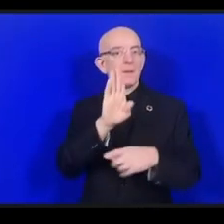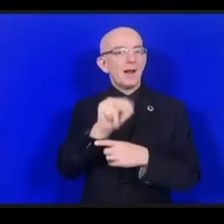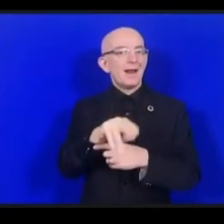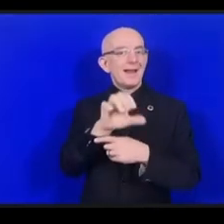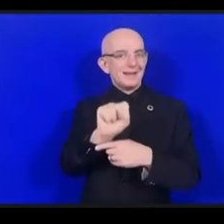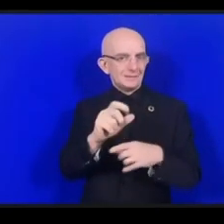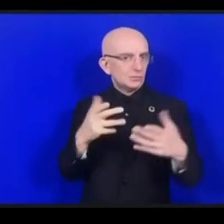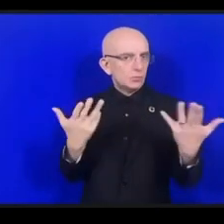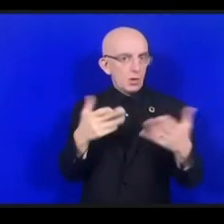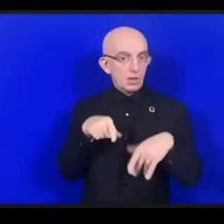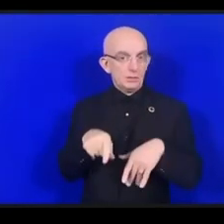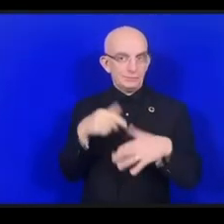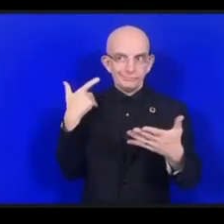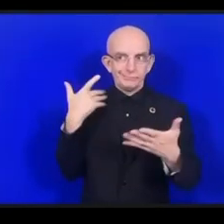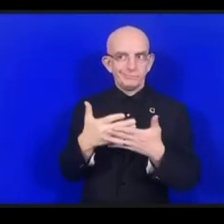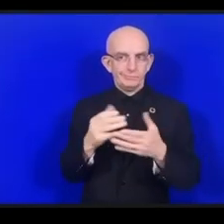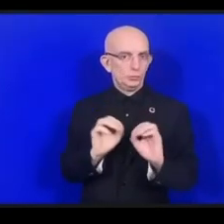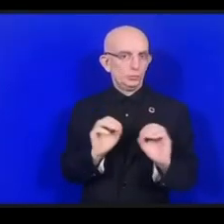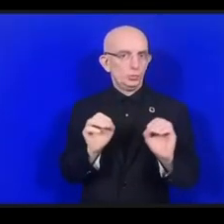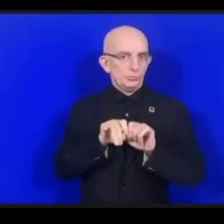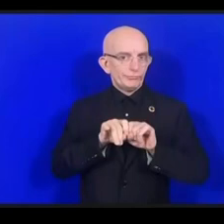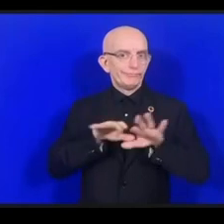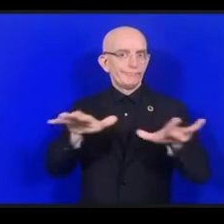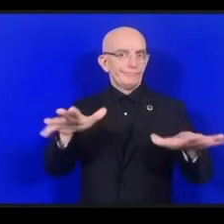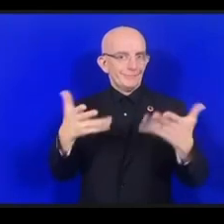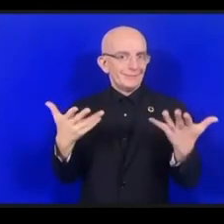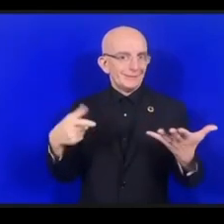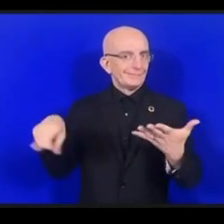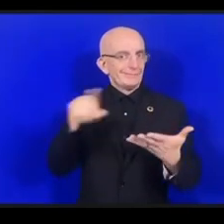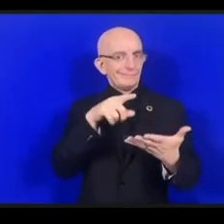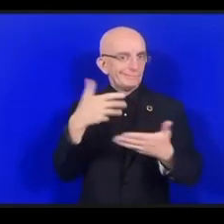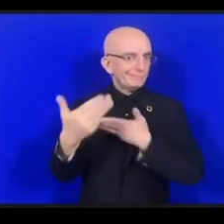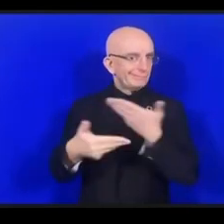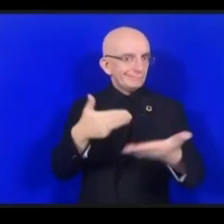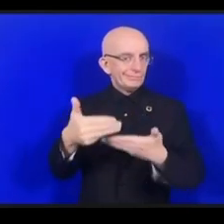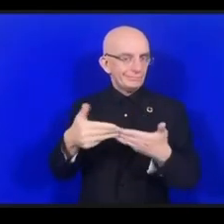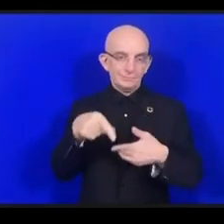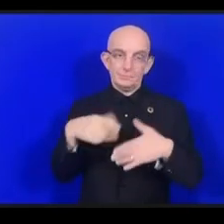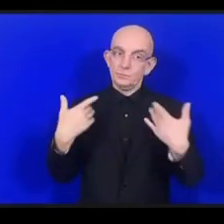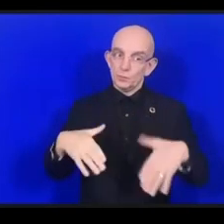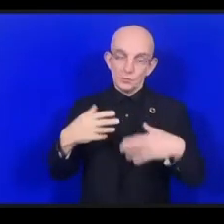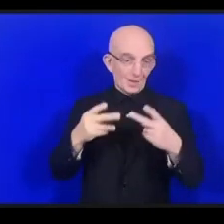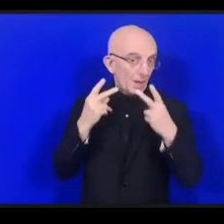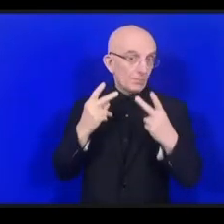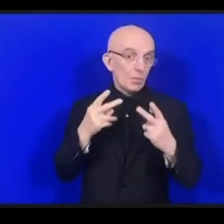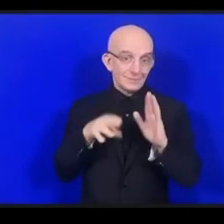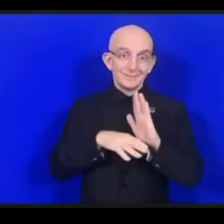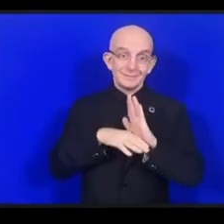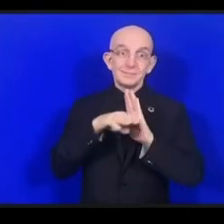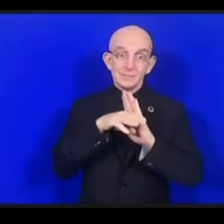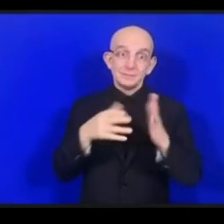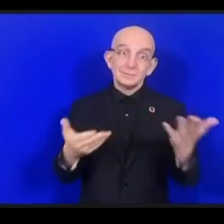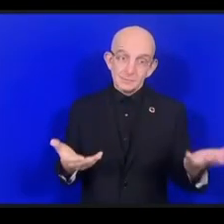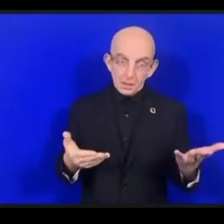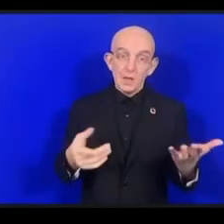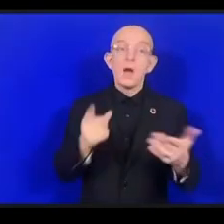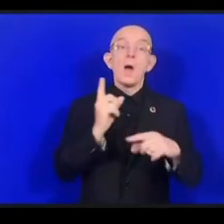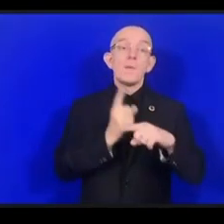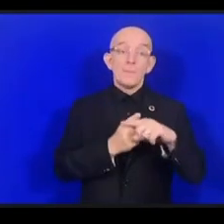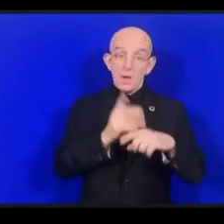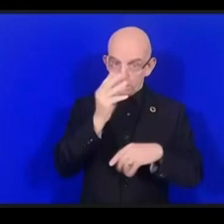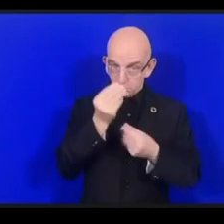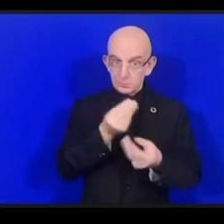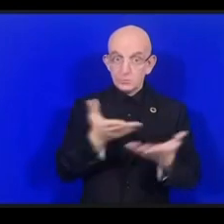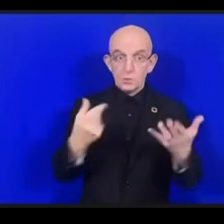ONS 等等，就是为什么这些标准还没有得以实施。我们希望呢，可以打造一个有用的工